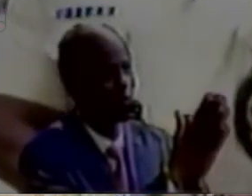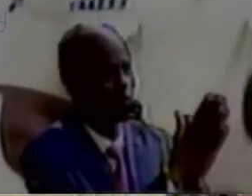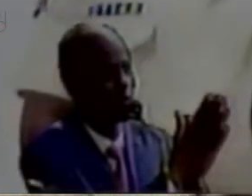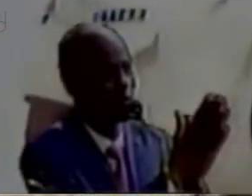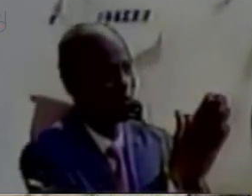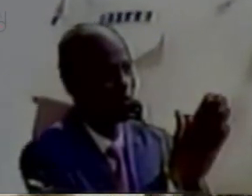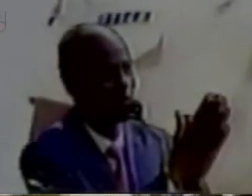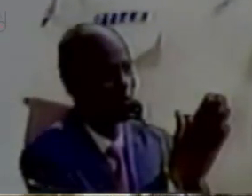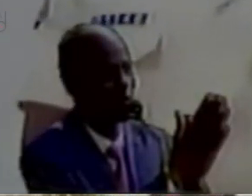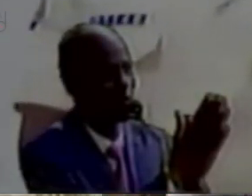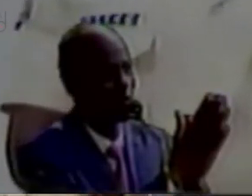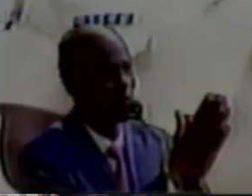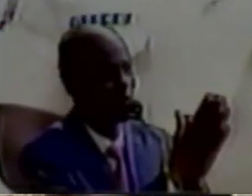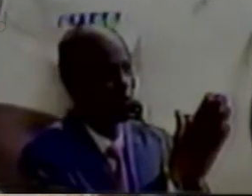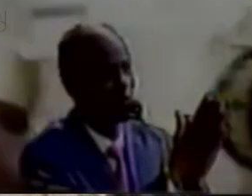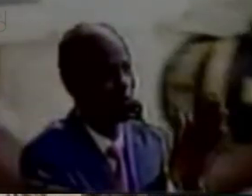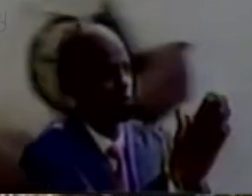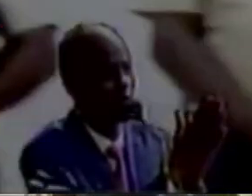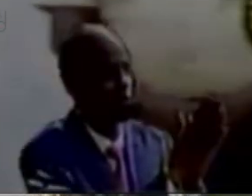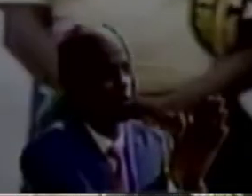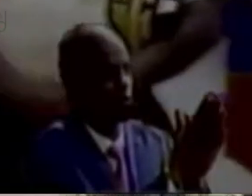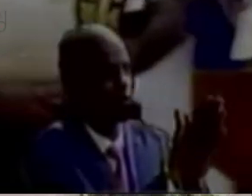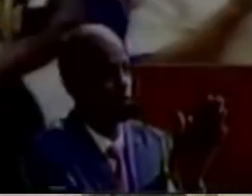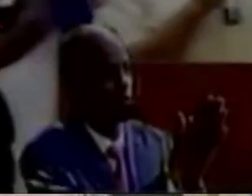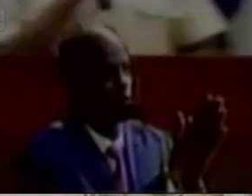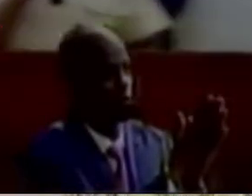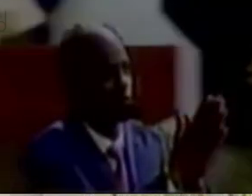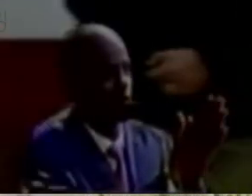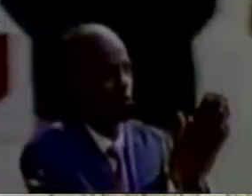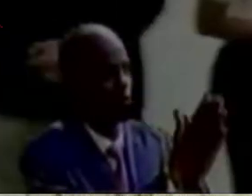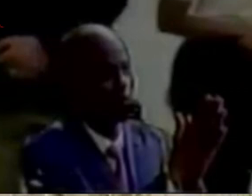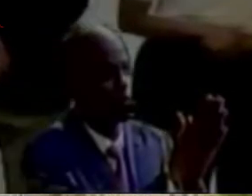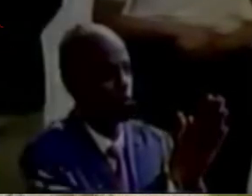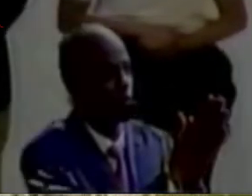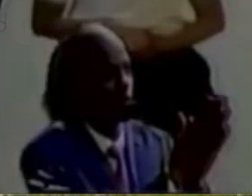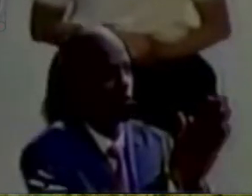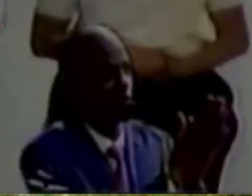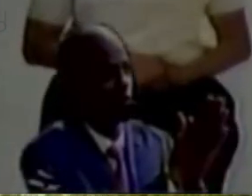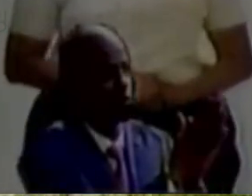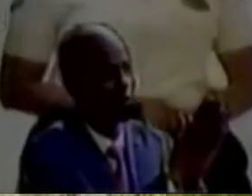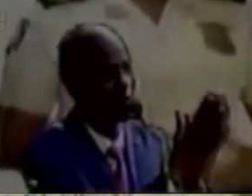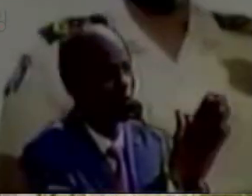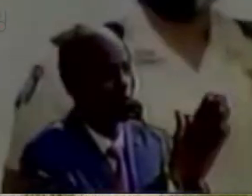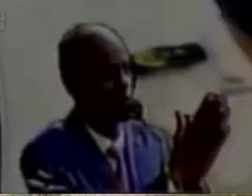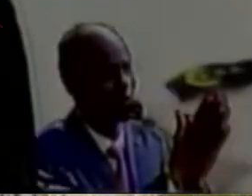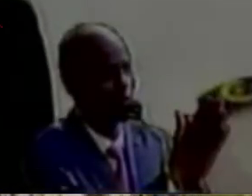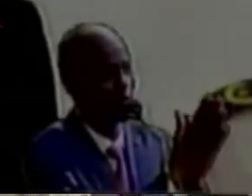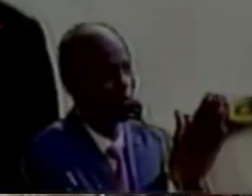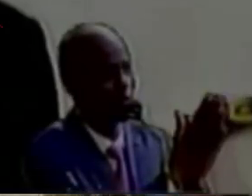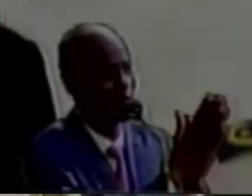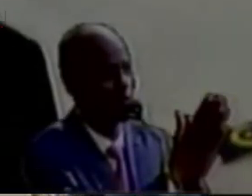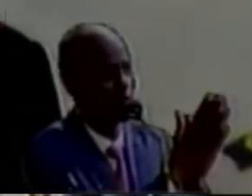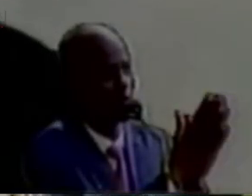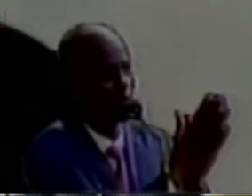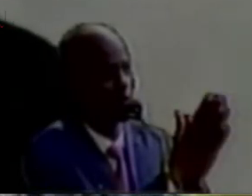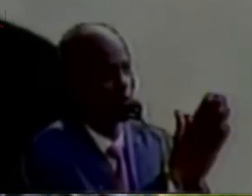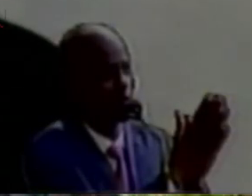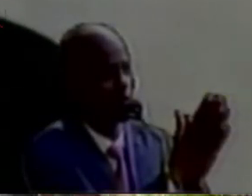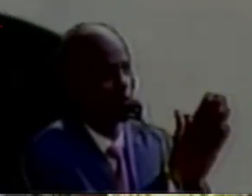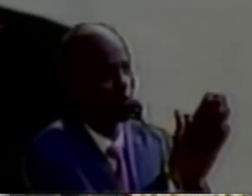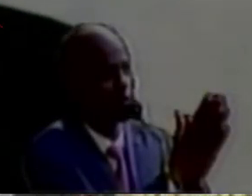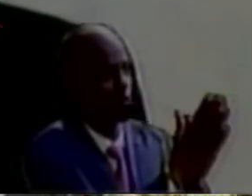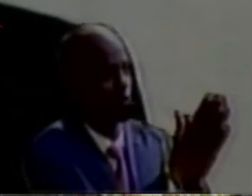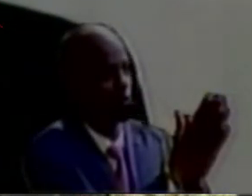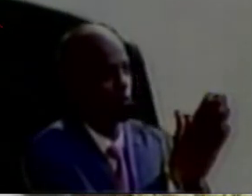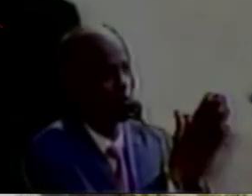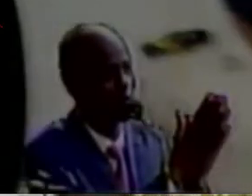excusez-moi, divisionnaire, et monsieur Yves Stark, qui est employé civil dans le PNH. Là. C'est tout ça, nous avons gagné pour nous